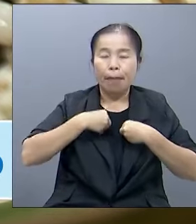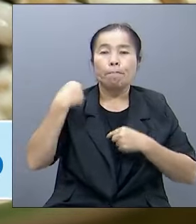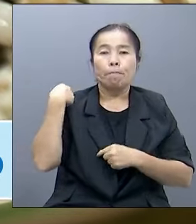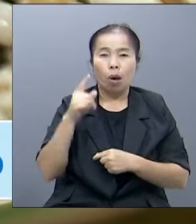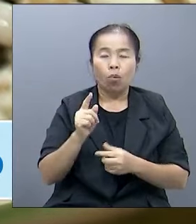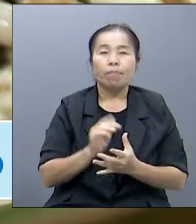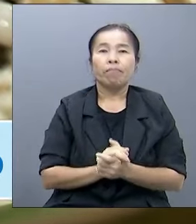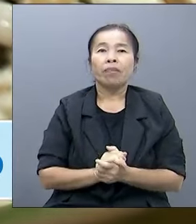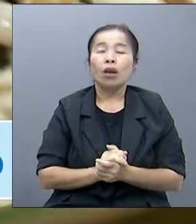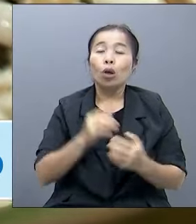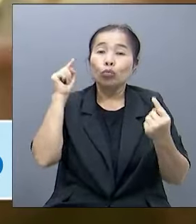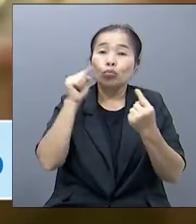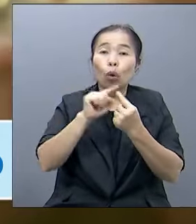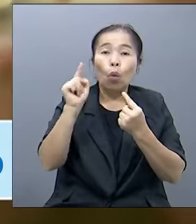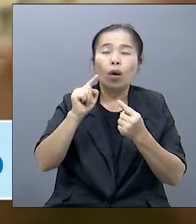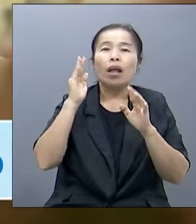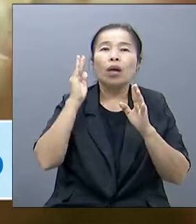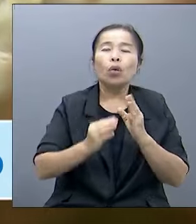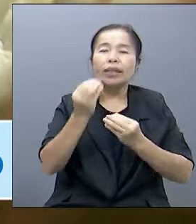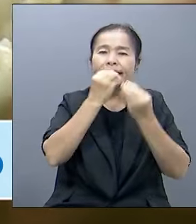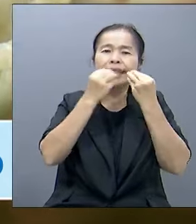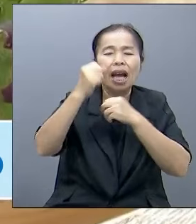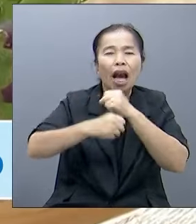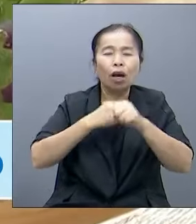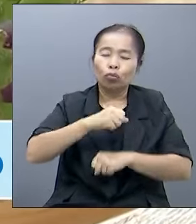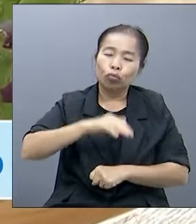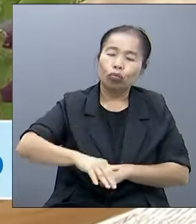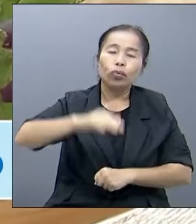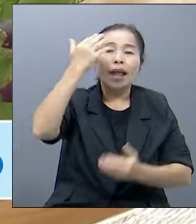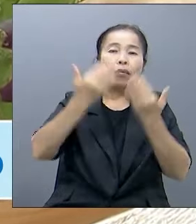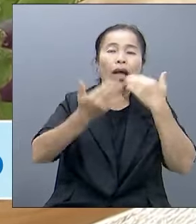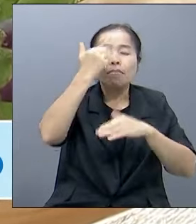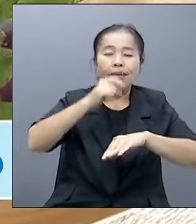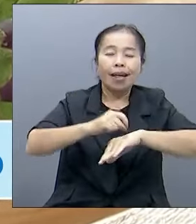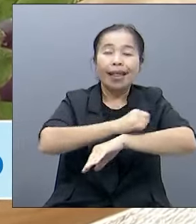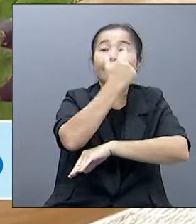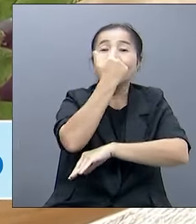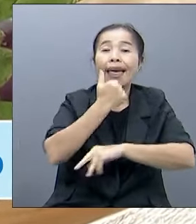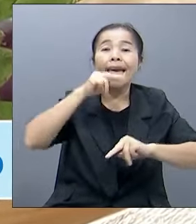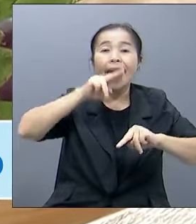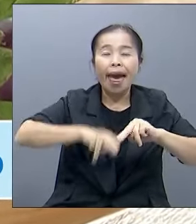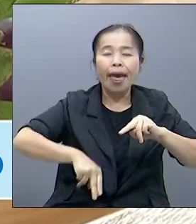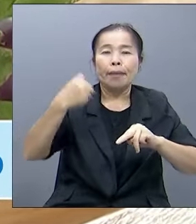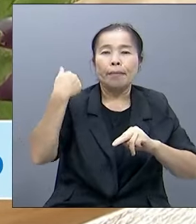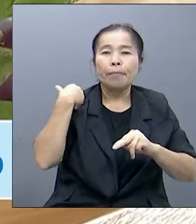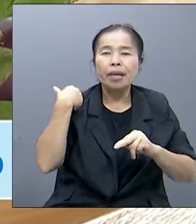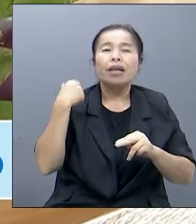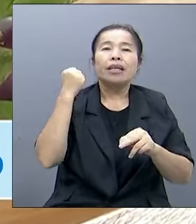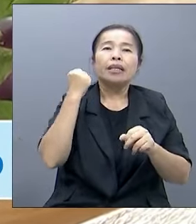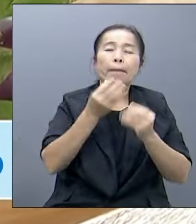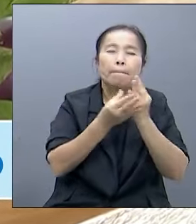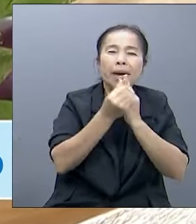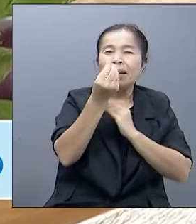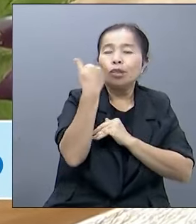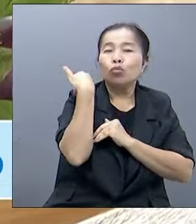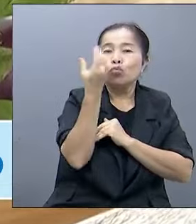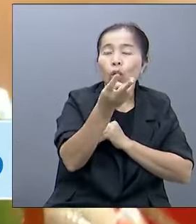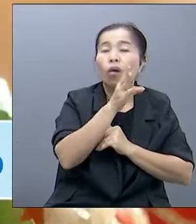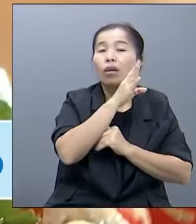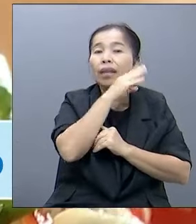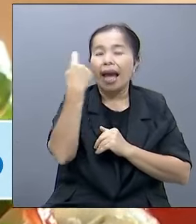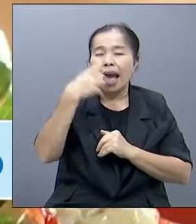นูที่เหมาะสำหรับกินกันได้ในทุกเพศทุกวัยครับเนื่องจากไข่มดแดงเป็นอาหารที่มีโปรตีนสูงพลังงานน้อยและไขมันต่ำผู้ที่ต้องการควบคุมน้